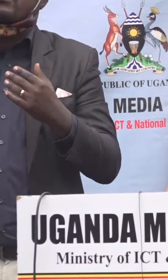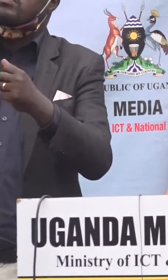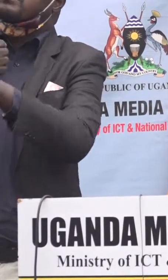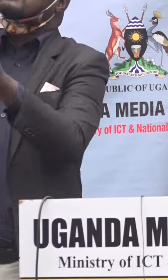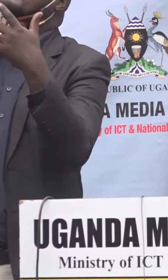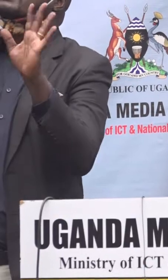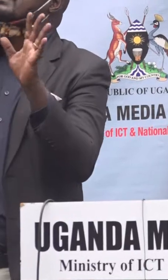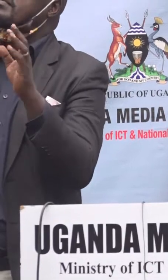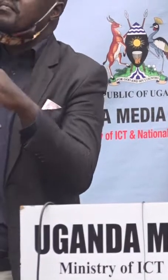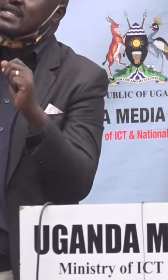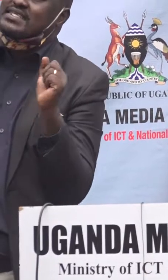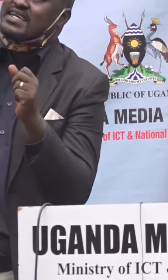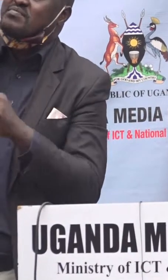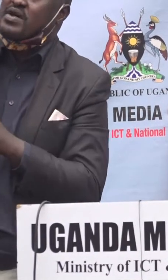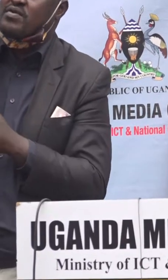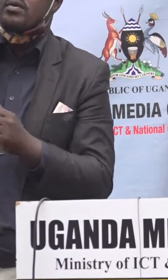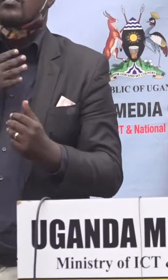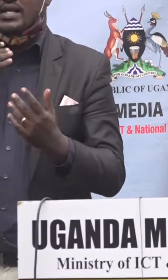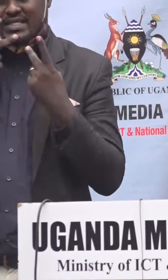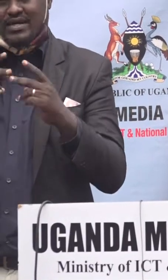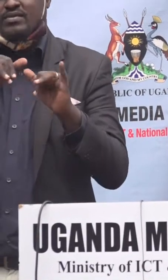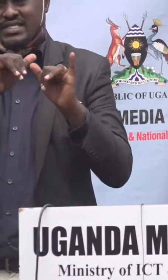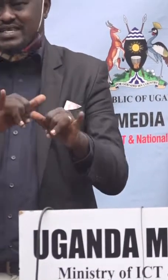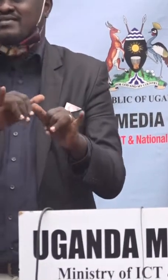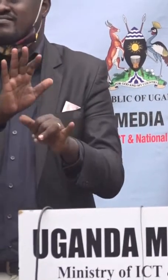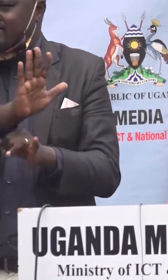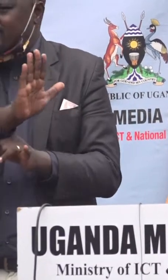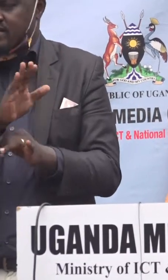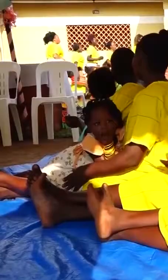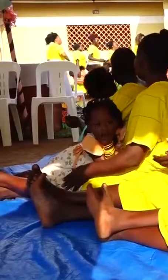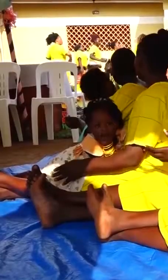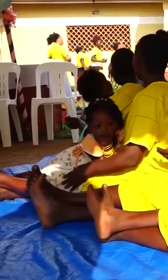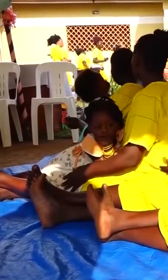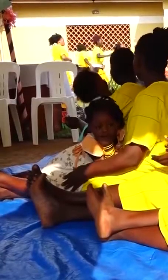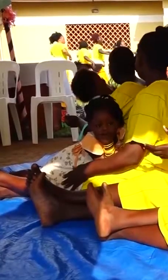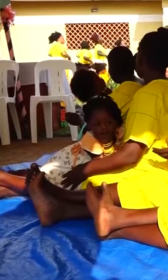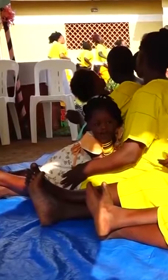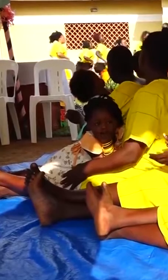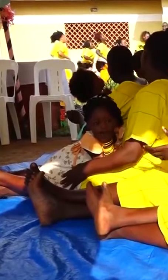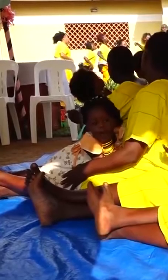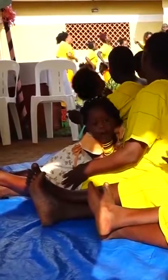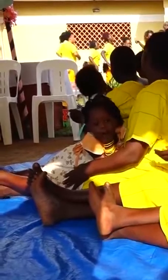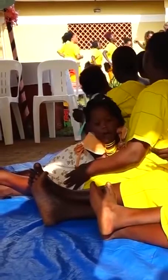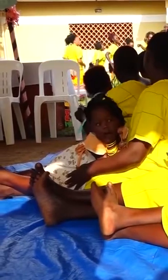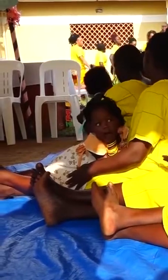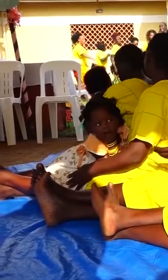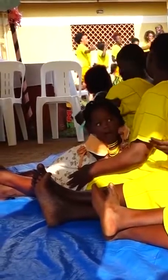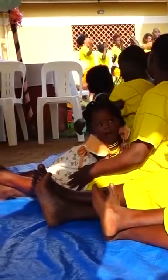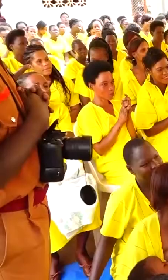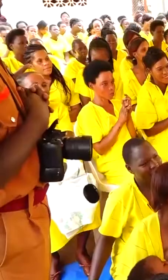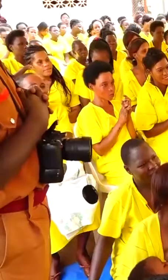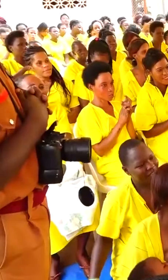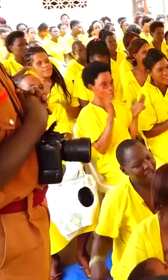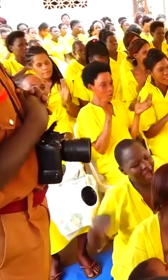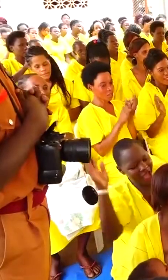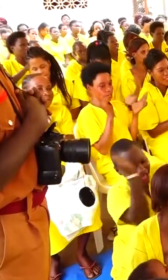tezinabakukomawo bajja kuza kusigala nga bali mikono gyaffe. Kyokka n'ategeezeza ng'ekkomera ly'ekiyita libadde twalibwamu abasibe abapya ng'omuwendo gw'abasibe guno